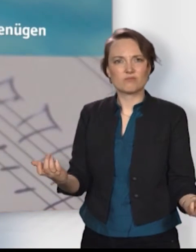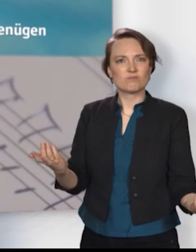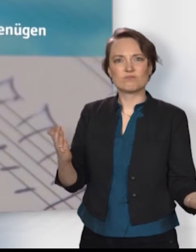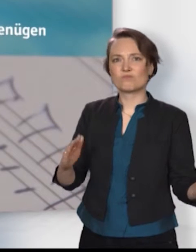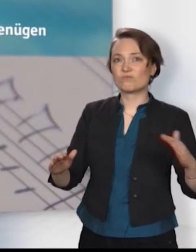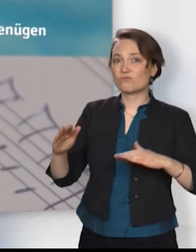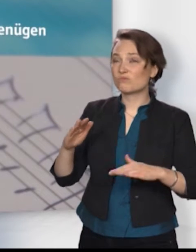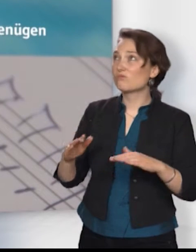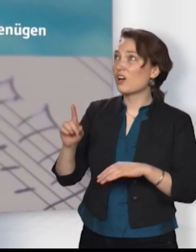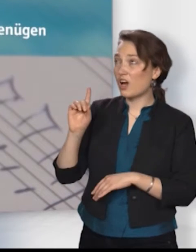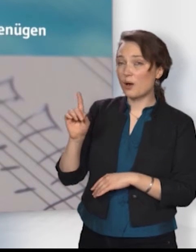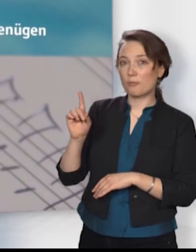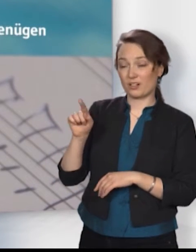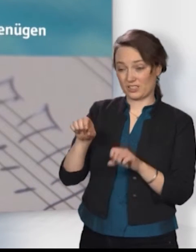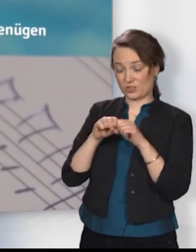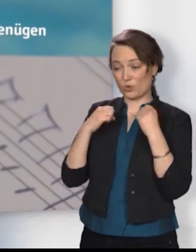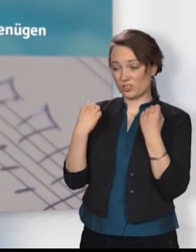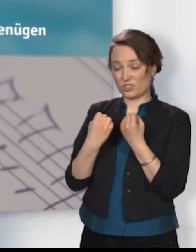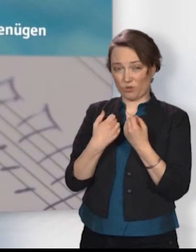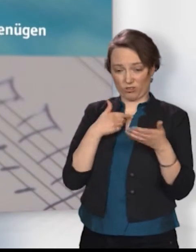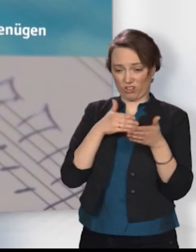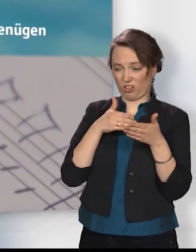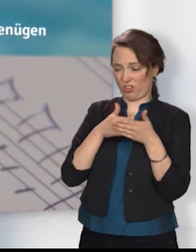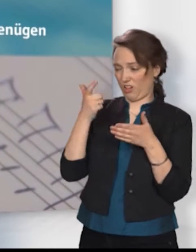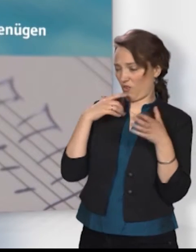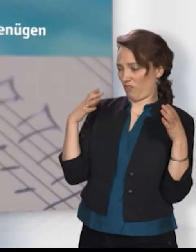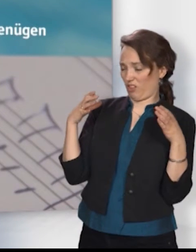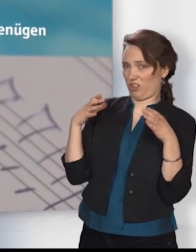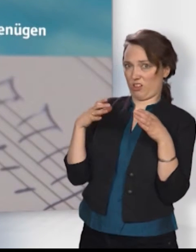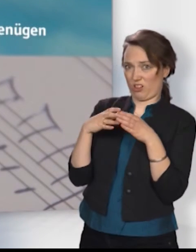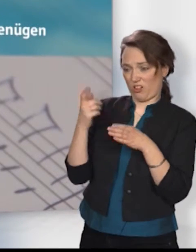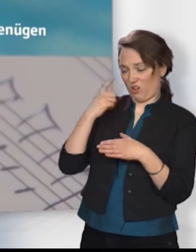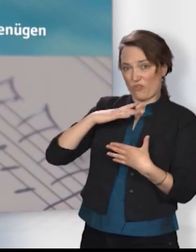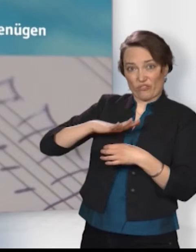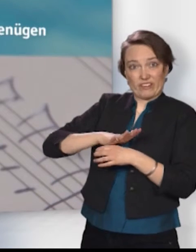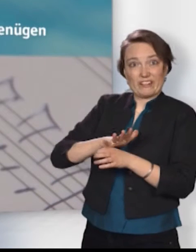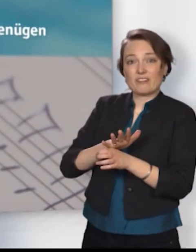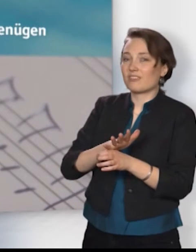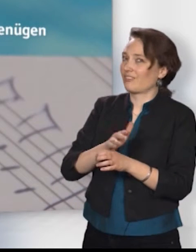Doch die Bedrängnis wird uns nicht vernichten.